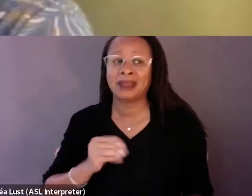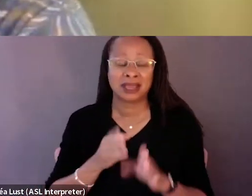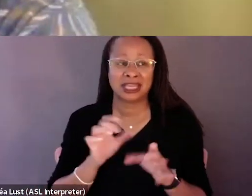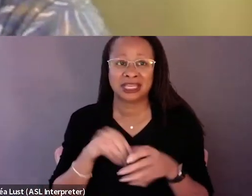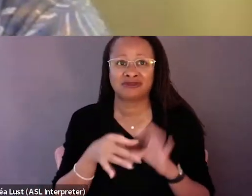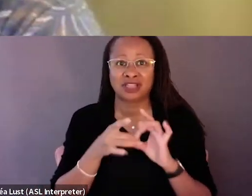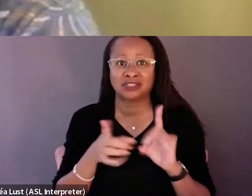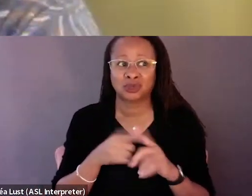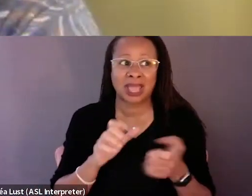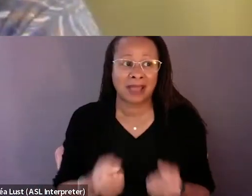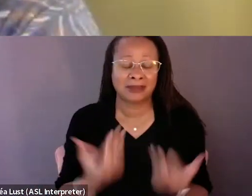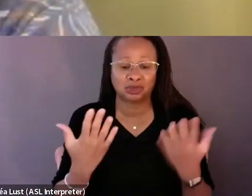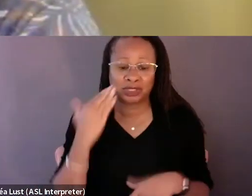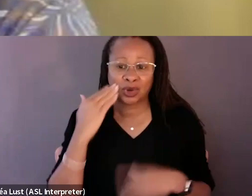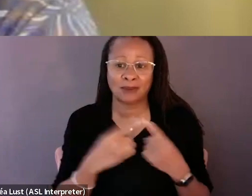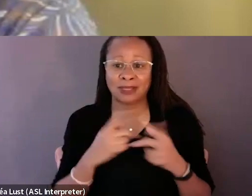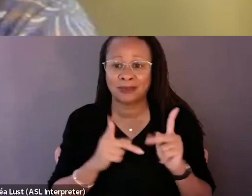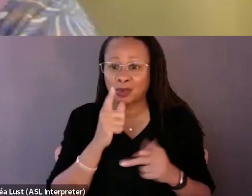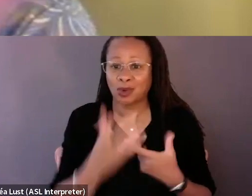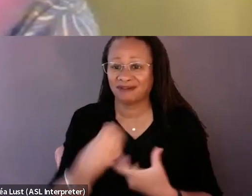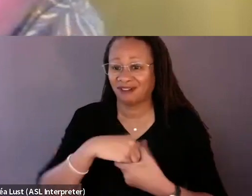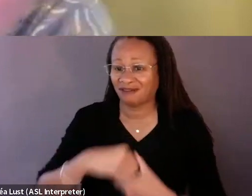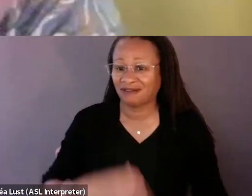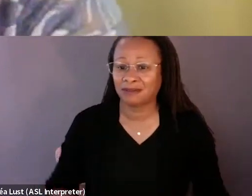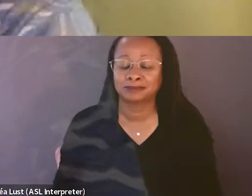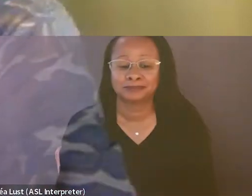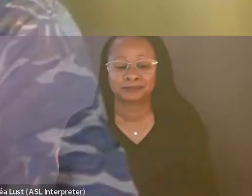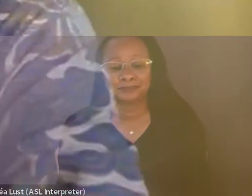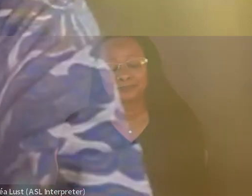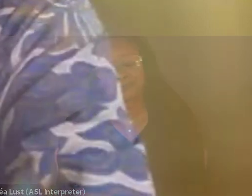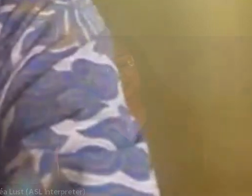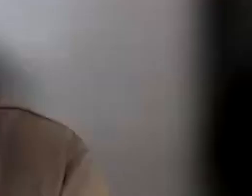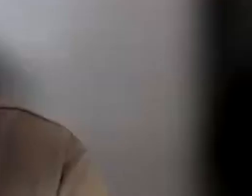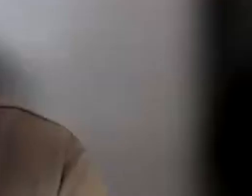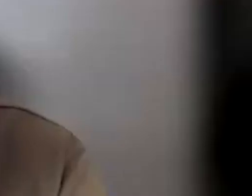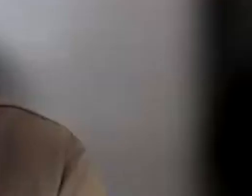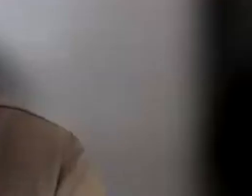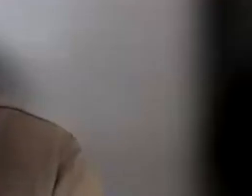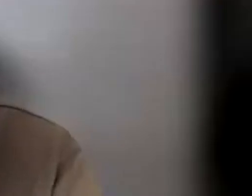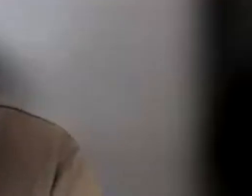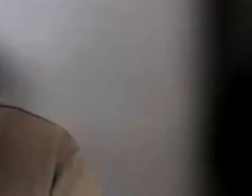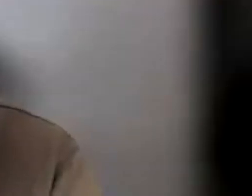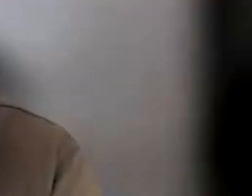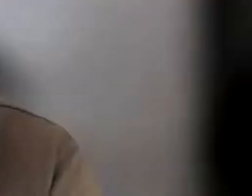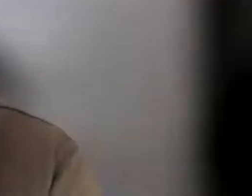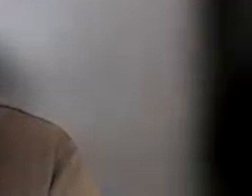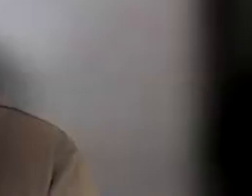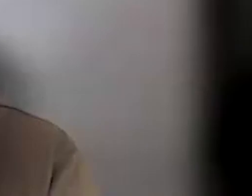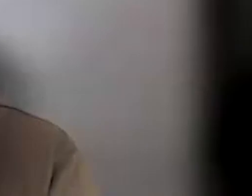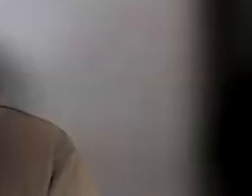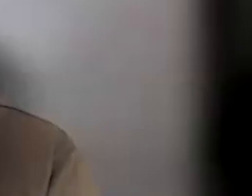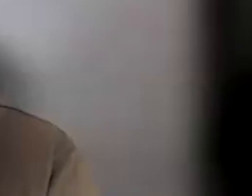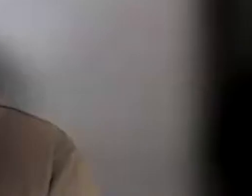就是body cam 怎么样去使用跟编辑，对不对？大概是这样的 对， 问题。 就是如何让观众